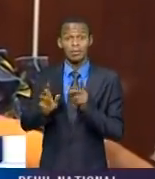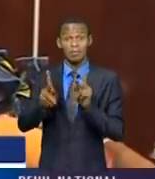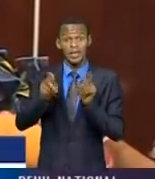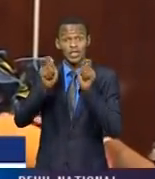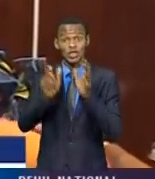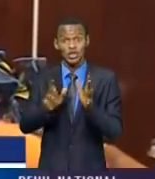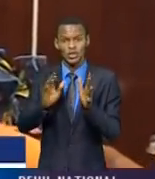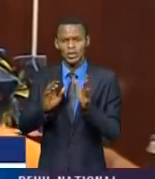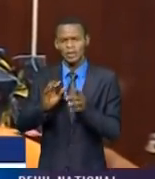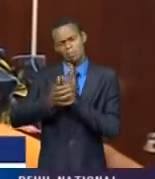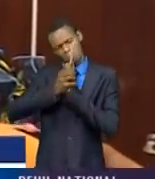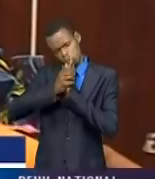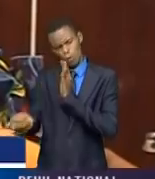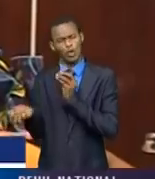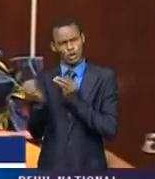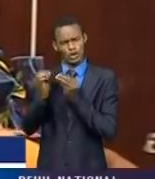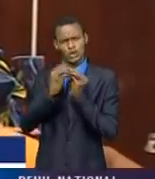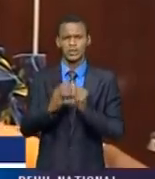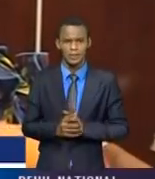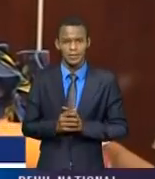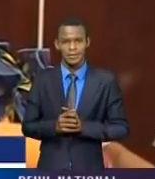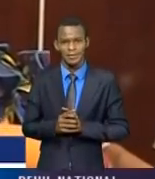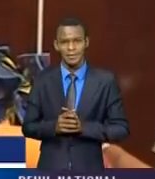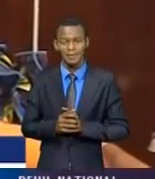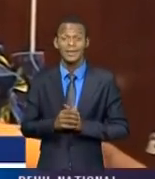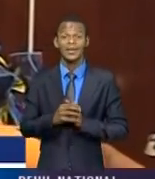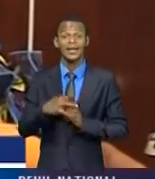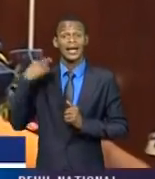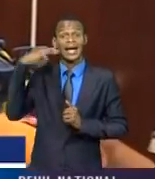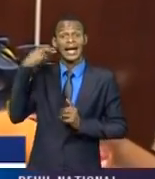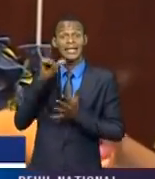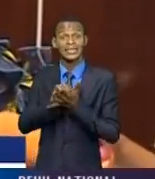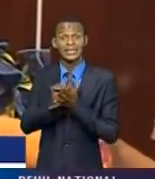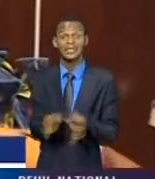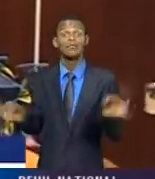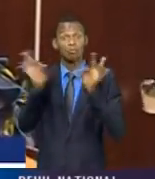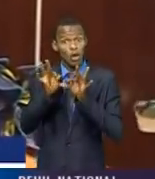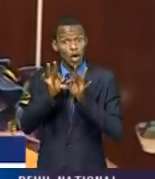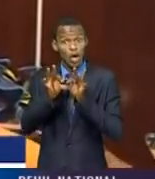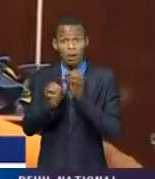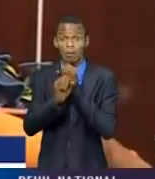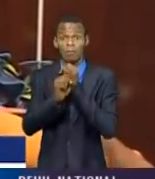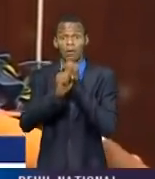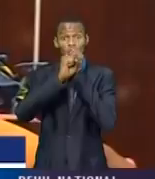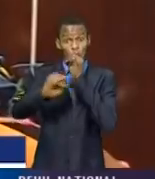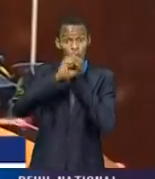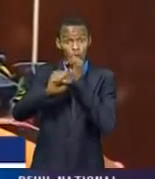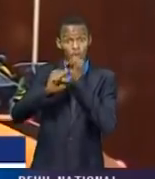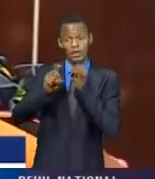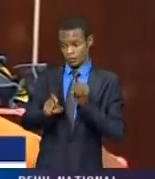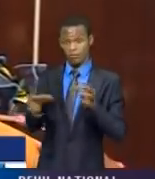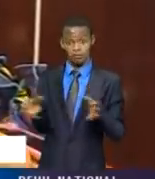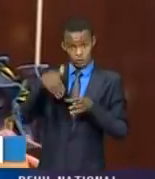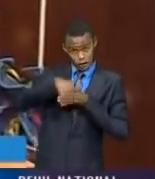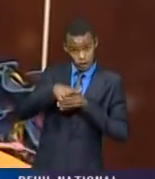vivent ces radios thématiques ils auront besoin de beaucoup de formations une escouade est passé nous visiter les locaux et après cette visite